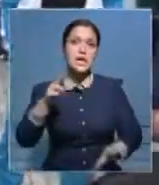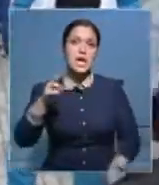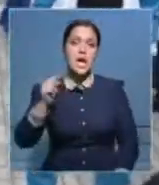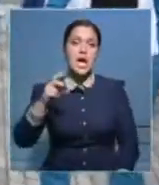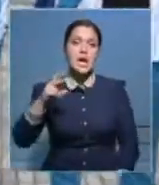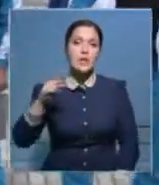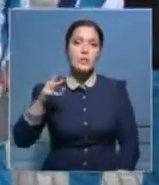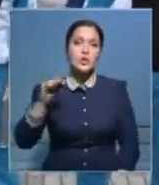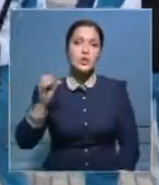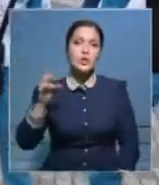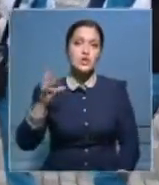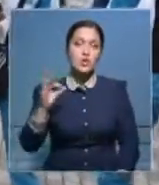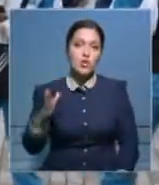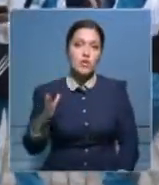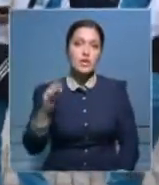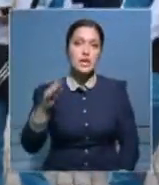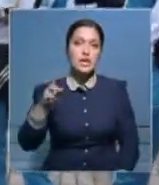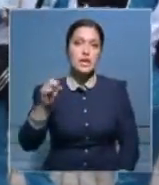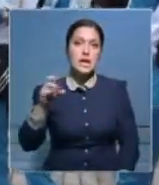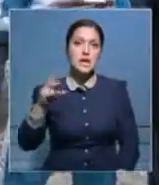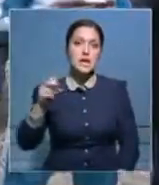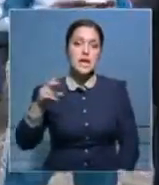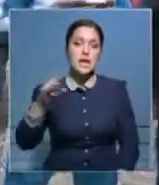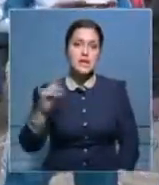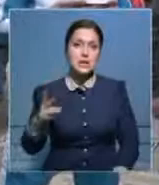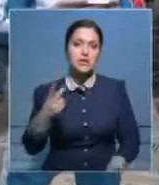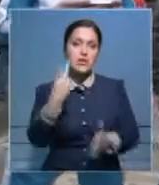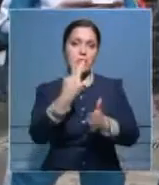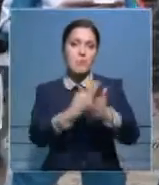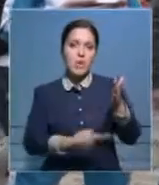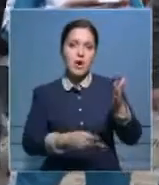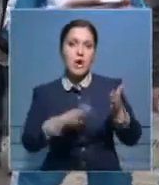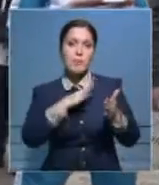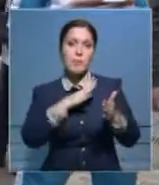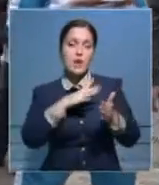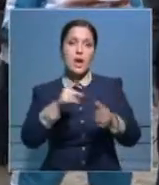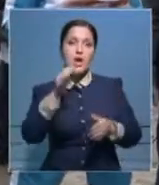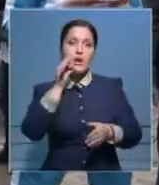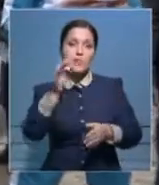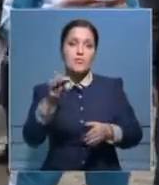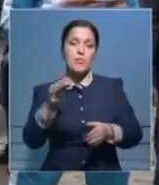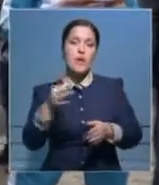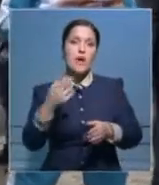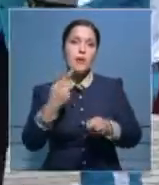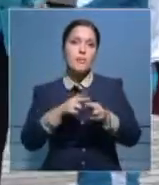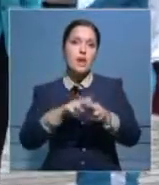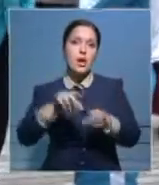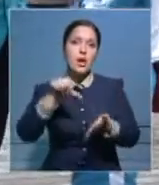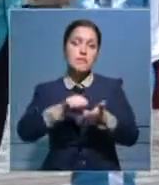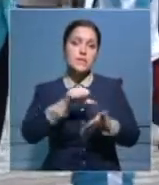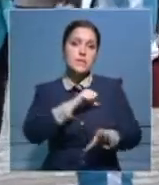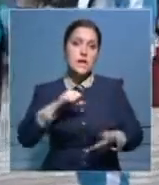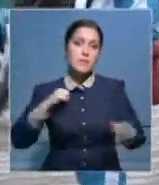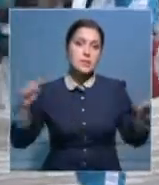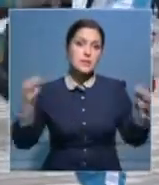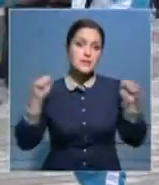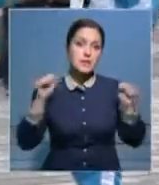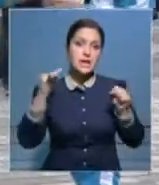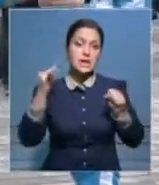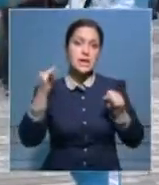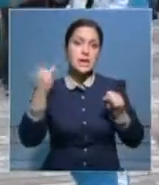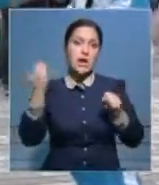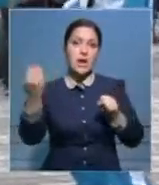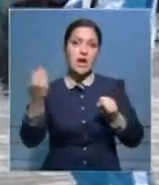Данияр Алимусинов и Ербулат Канапин уступили своим соперникам. И вот как прокомментировали эти бои сами спортсмены и